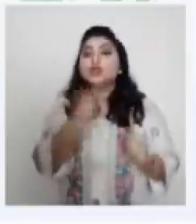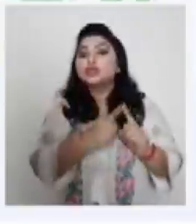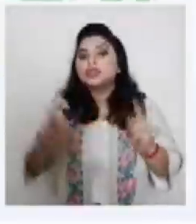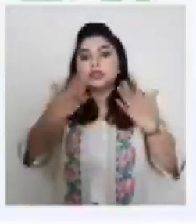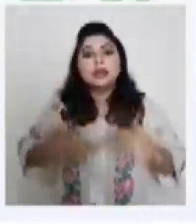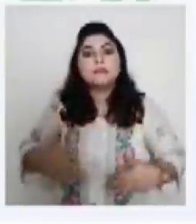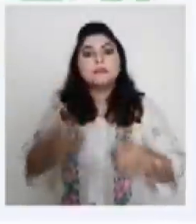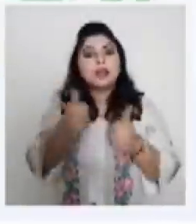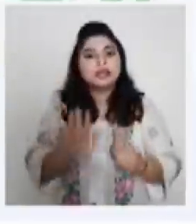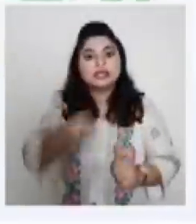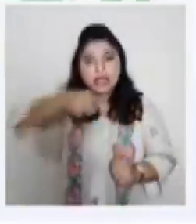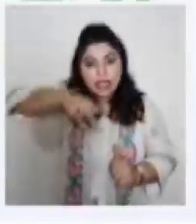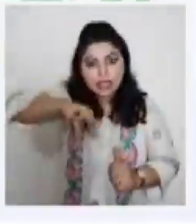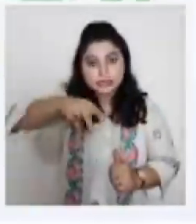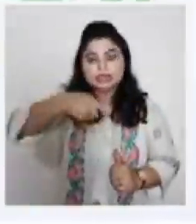১,০০,২৯২ জন।